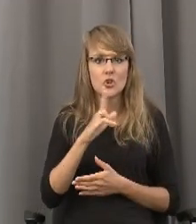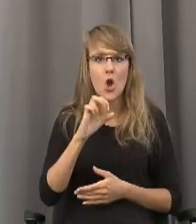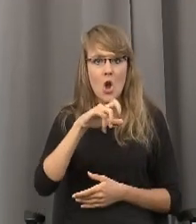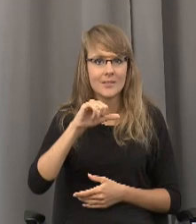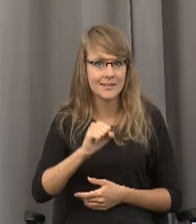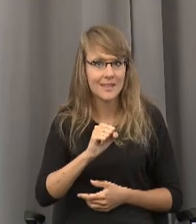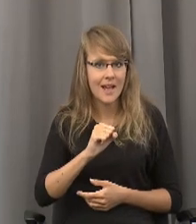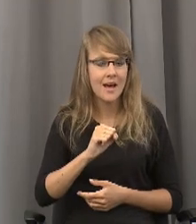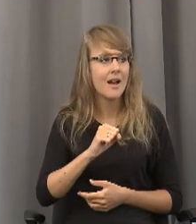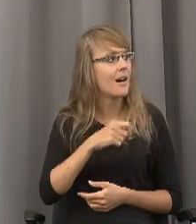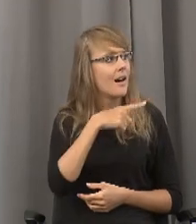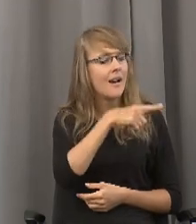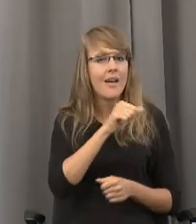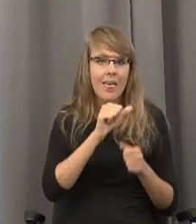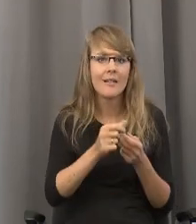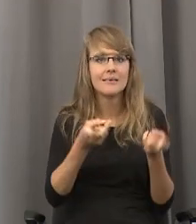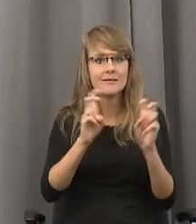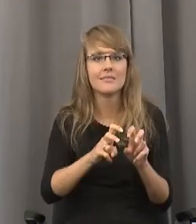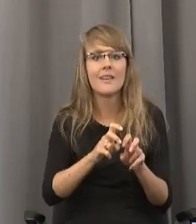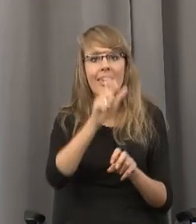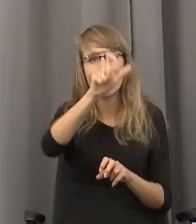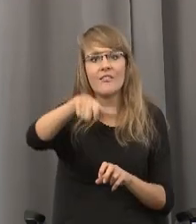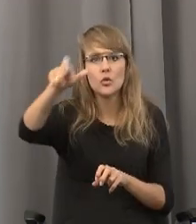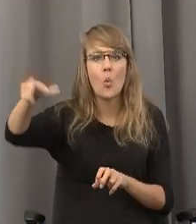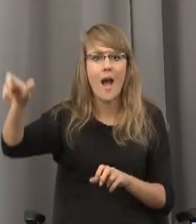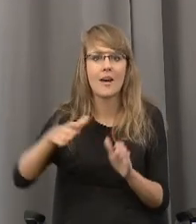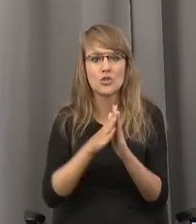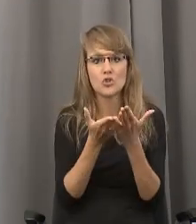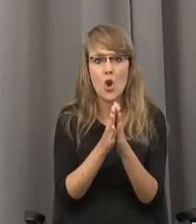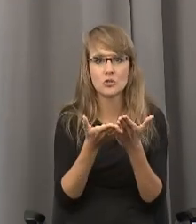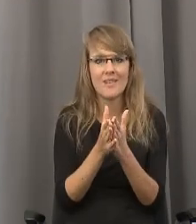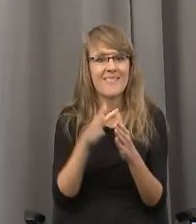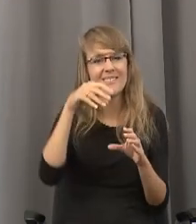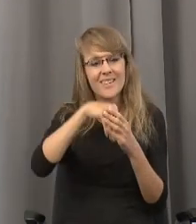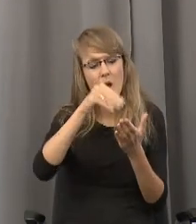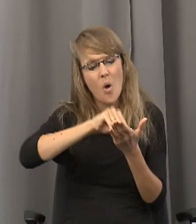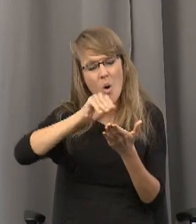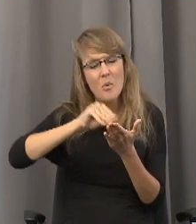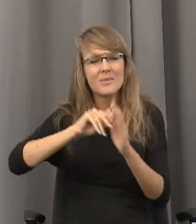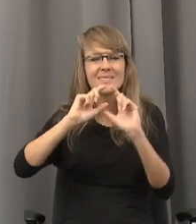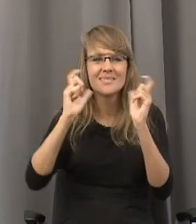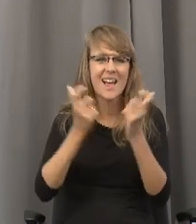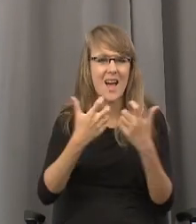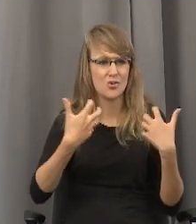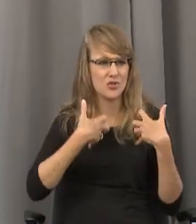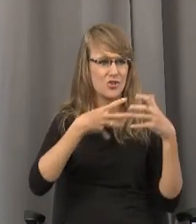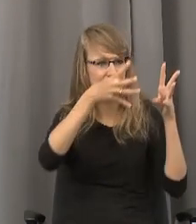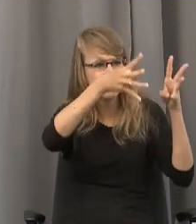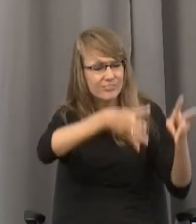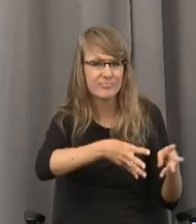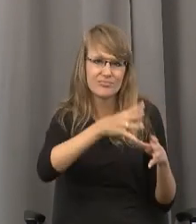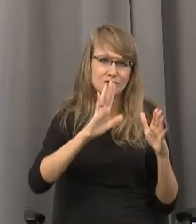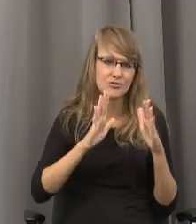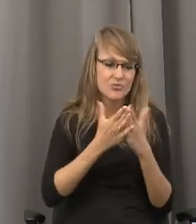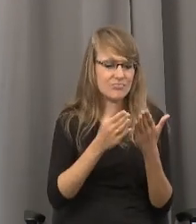zakłada indywidualne książeczki, w których jest opisane całe życie chorego na podstawie bardzo szczegółowych i